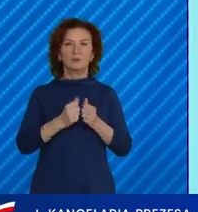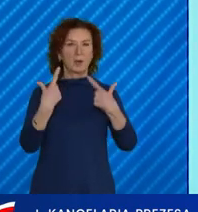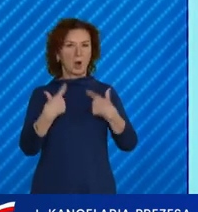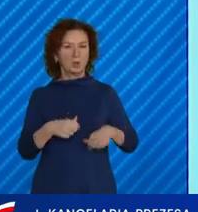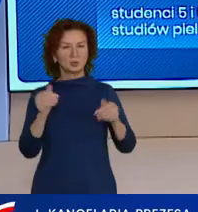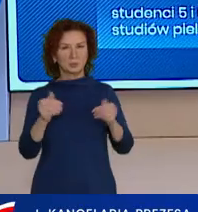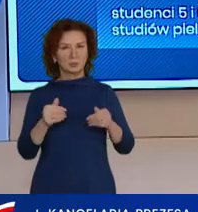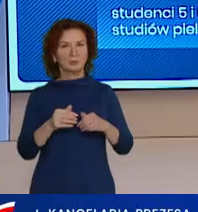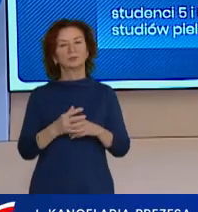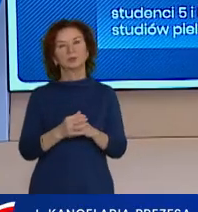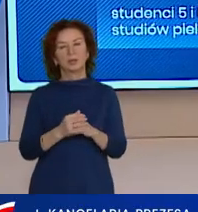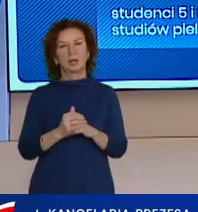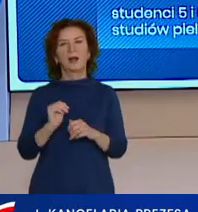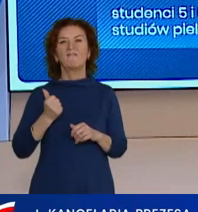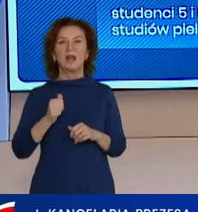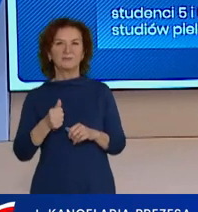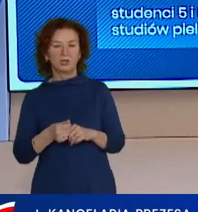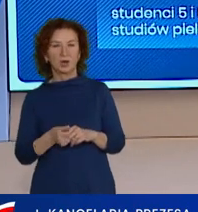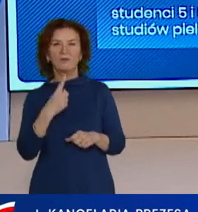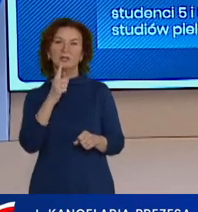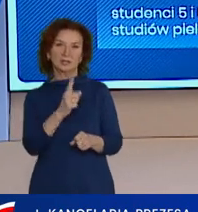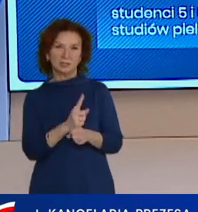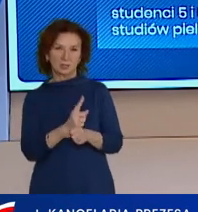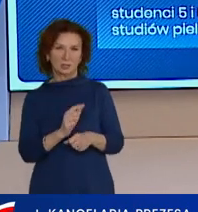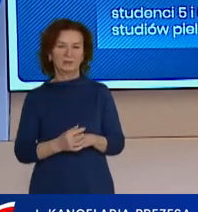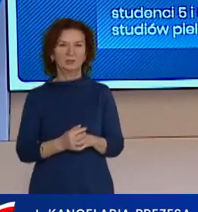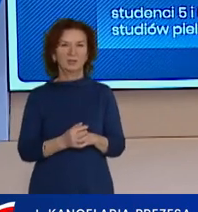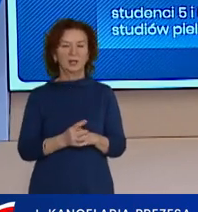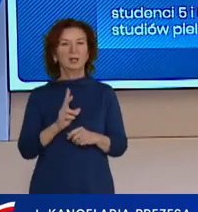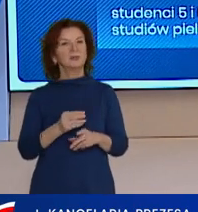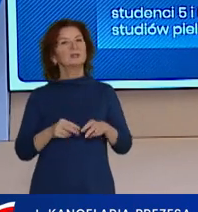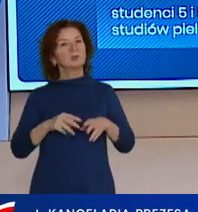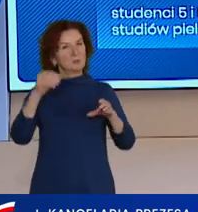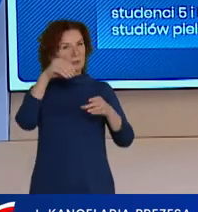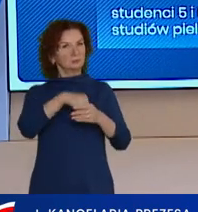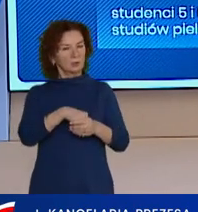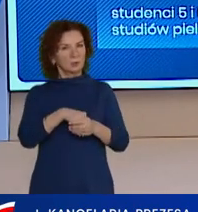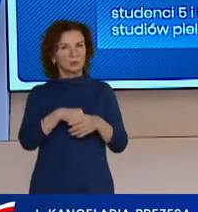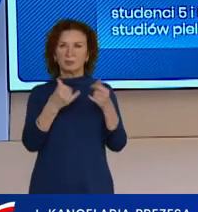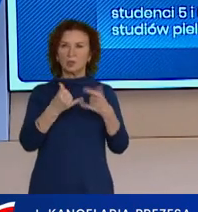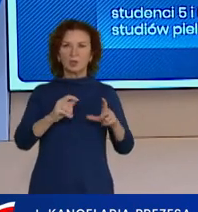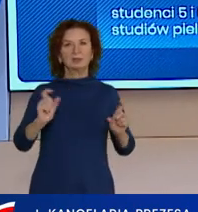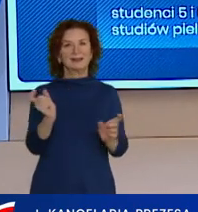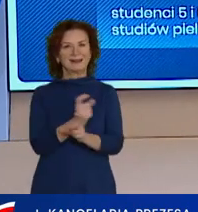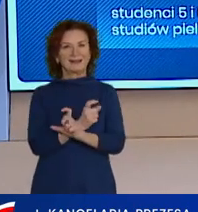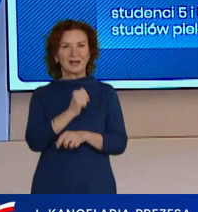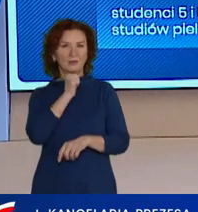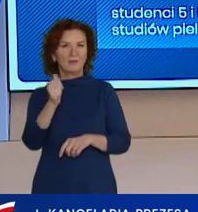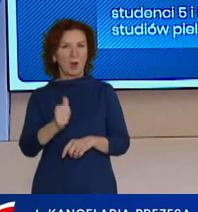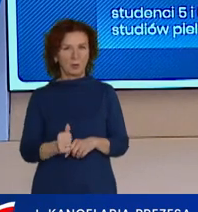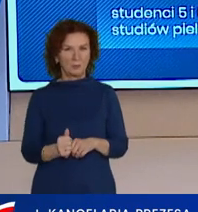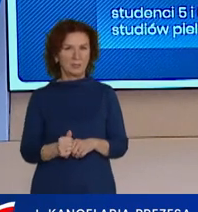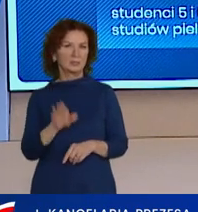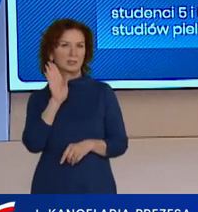do kwalifikacji i dołączymy w ten sposób do bardzo wielu krajów europejskich, które w